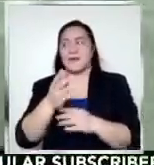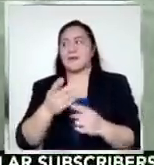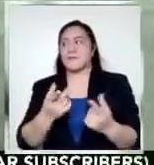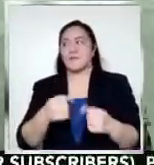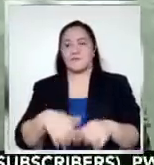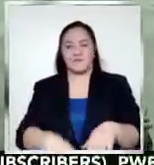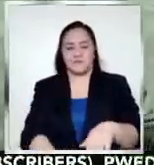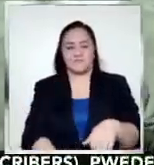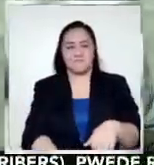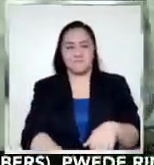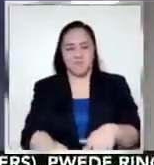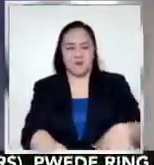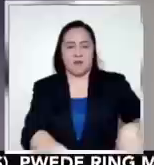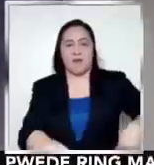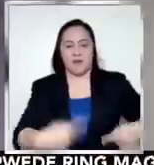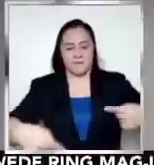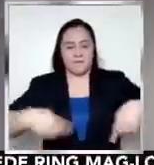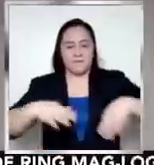Mahirap nga.